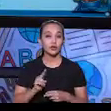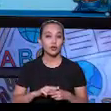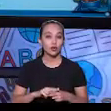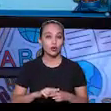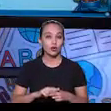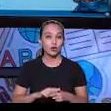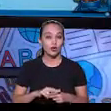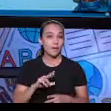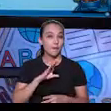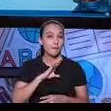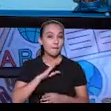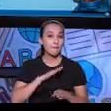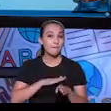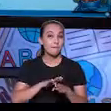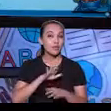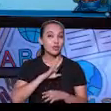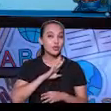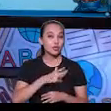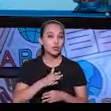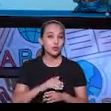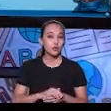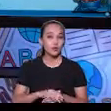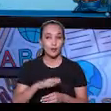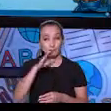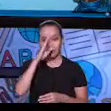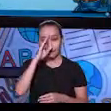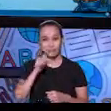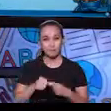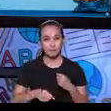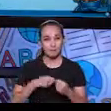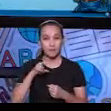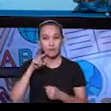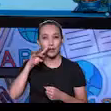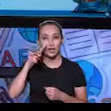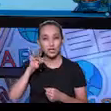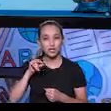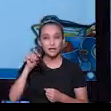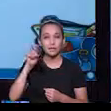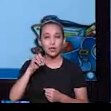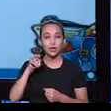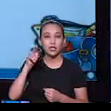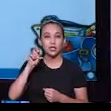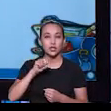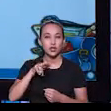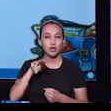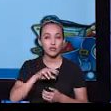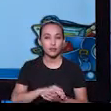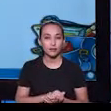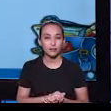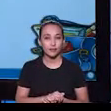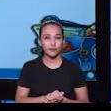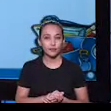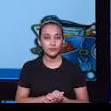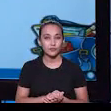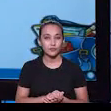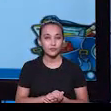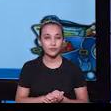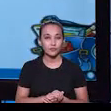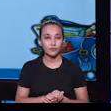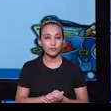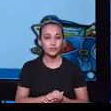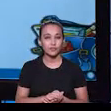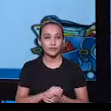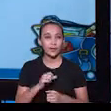не совершилось. Мальчик прибежал. Что сделал?